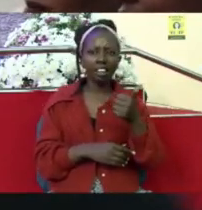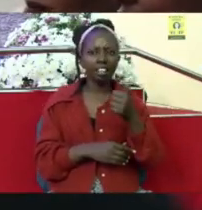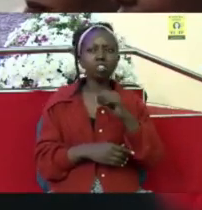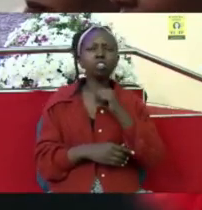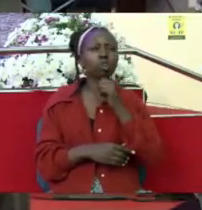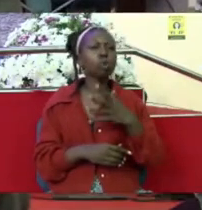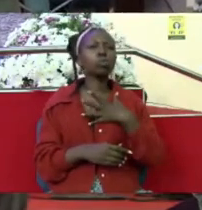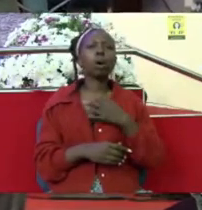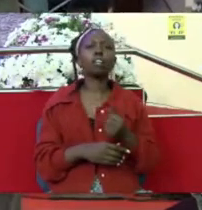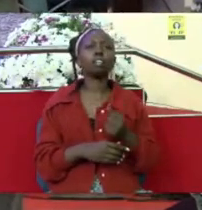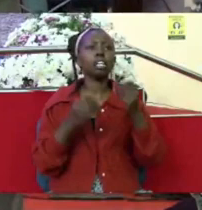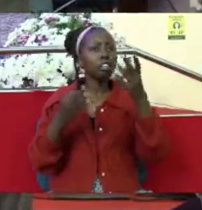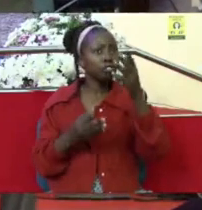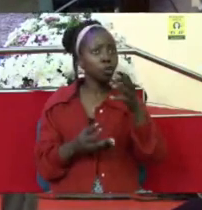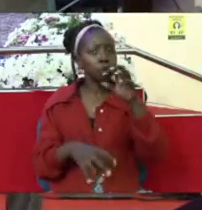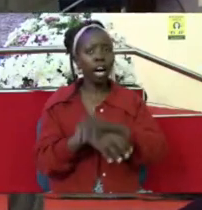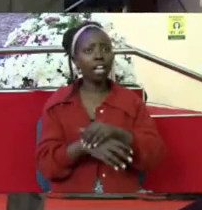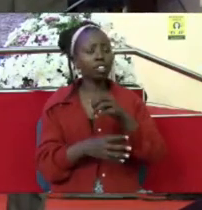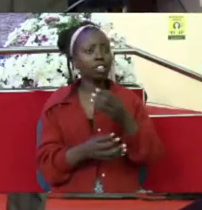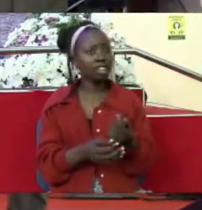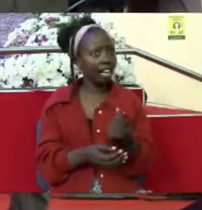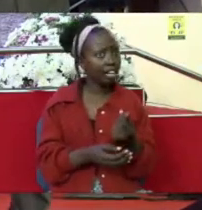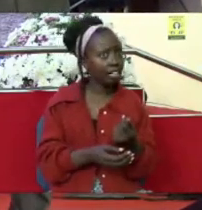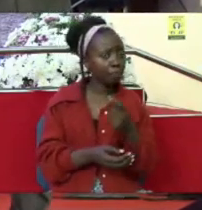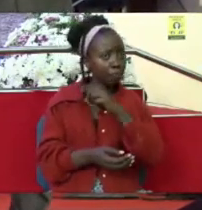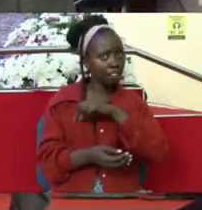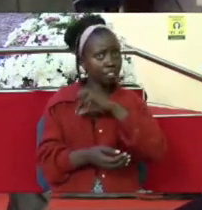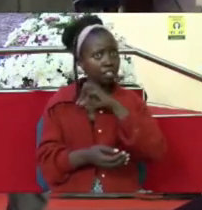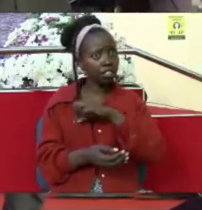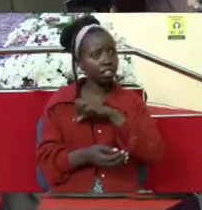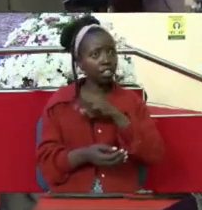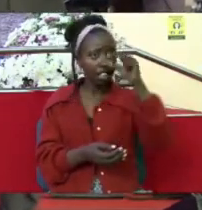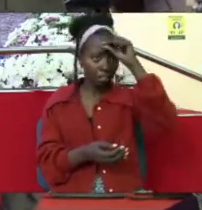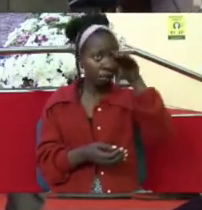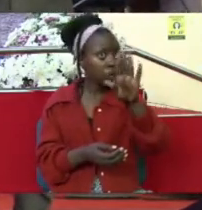Kama ni wewe unalipa mshahara wale wanafanya kazi ule si yako.